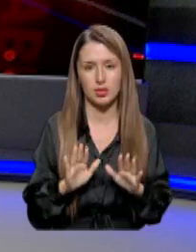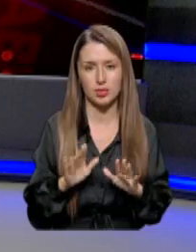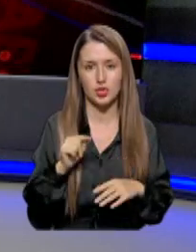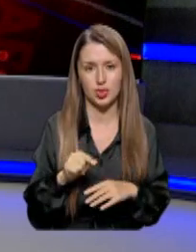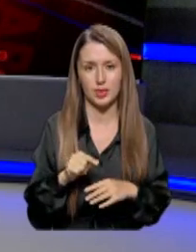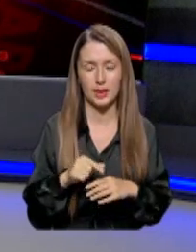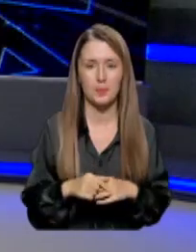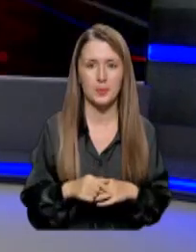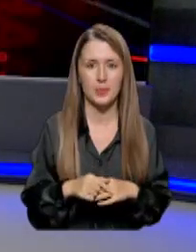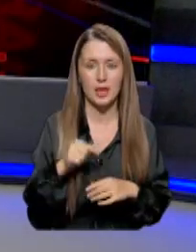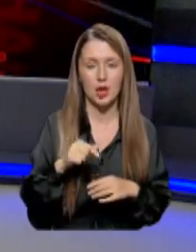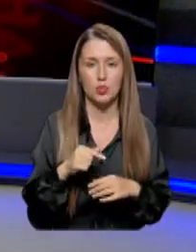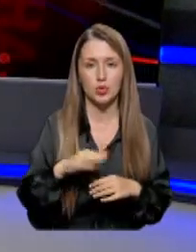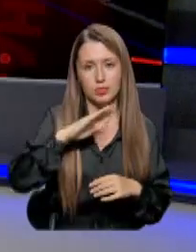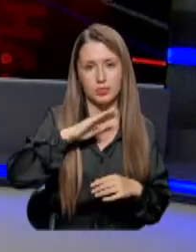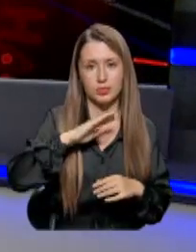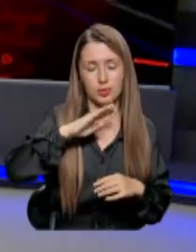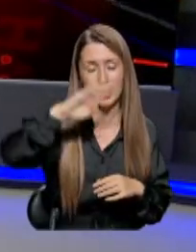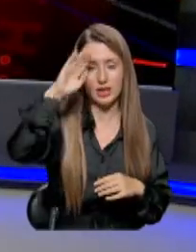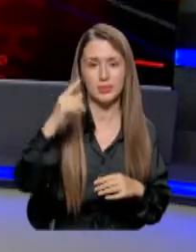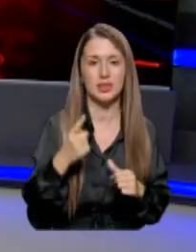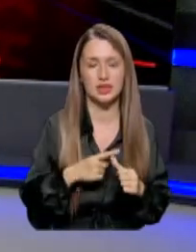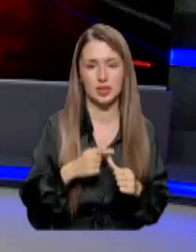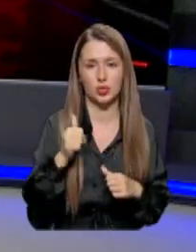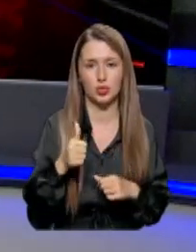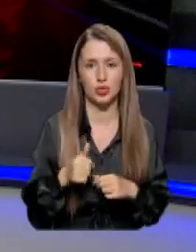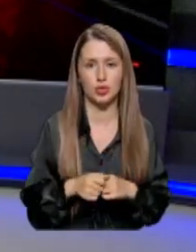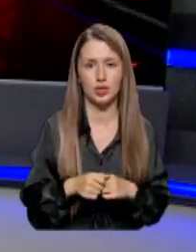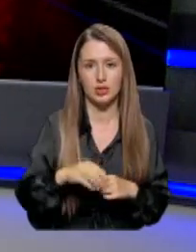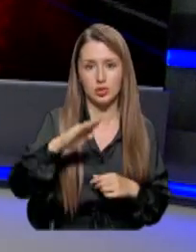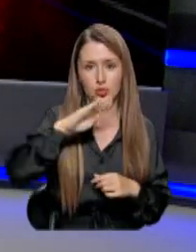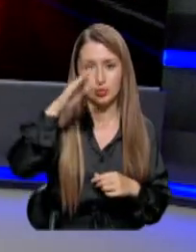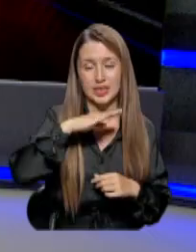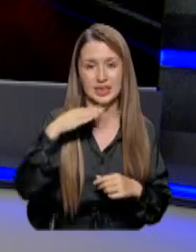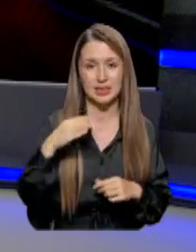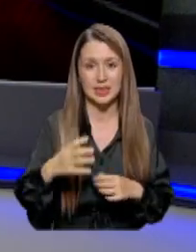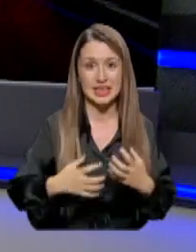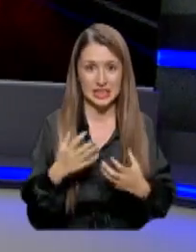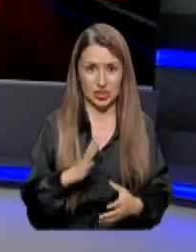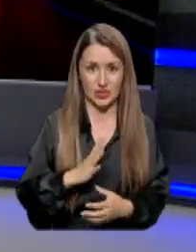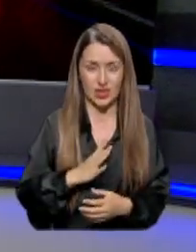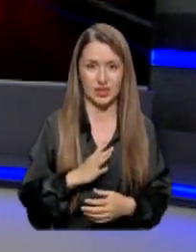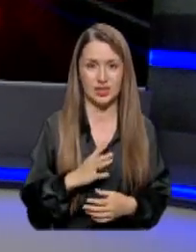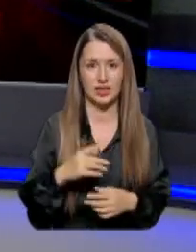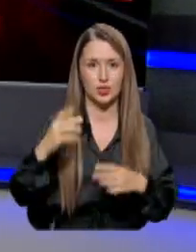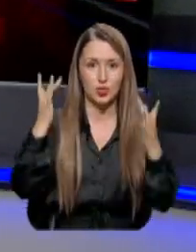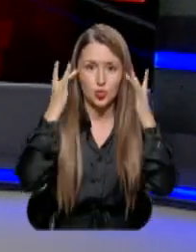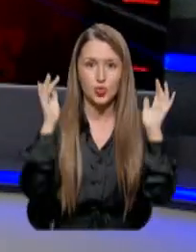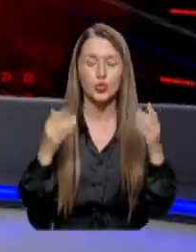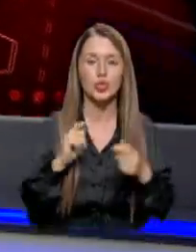şimdi bugün Kurban Bayramı'nın ilk günüydü. Tabii kurban kesme telaşı vardı ve gelenek